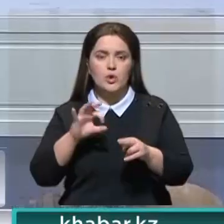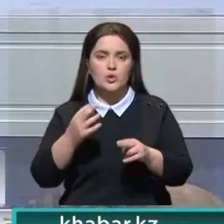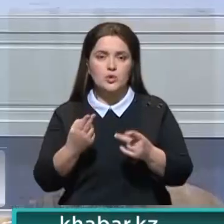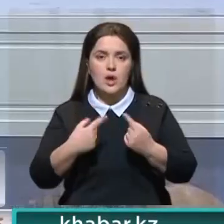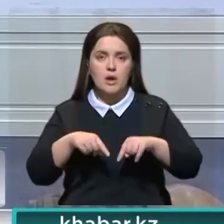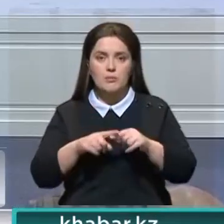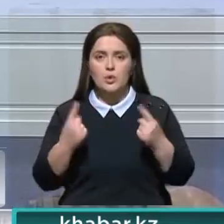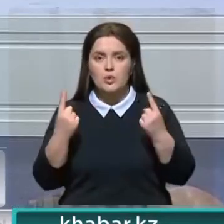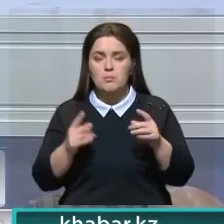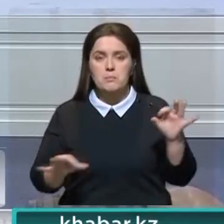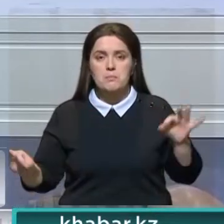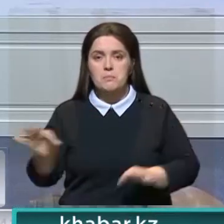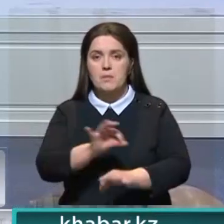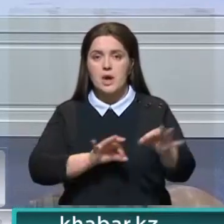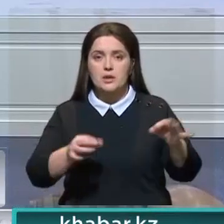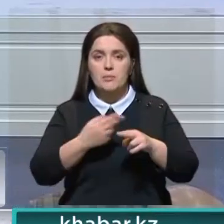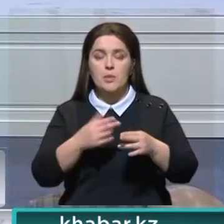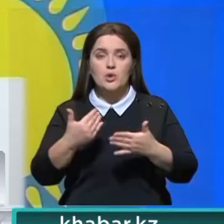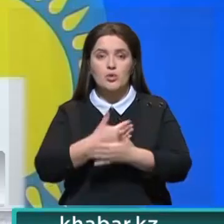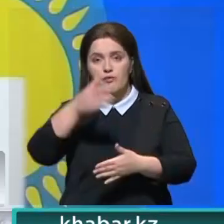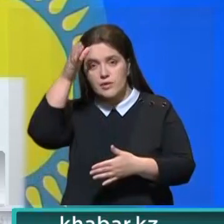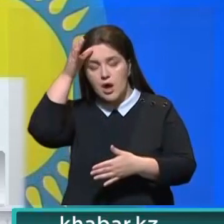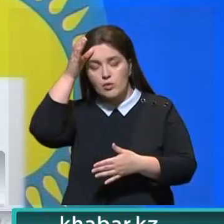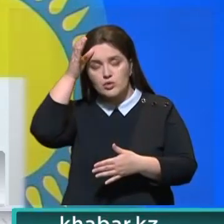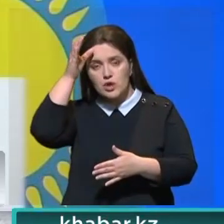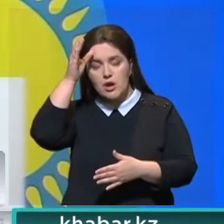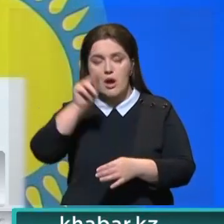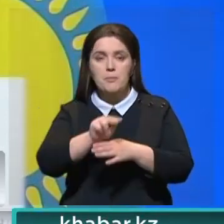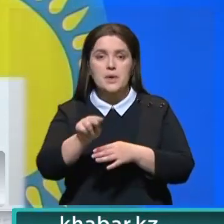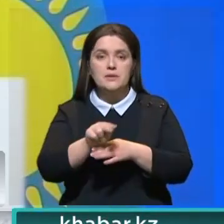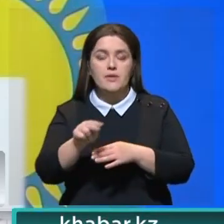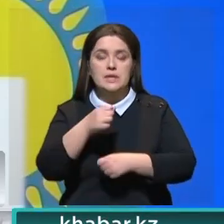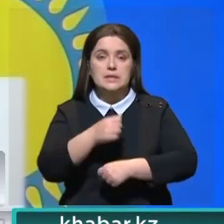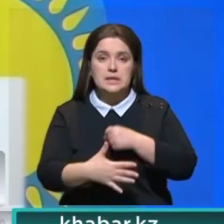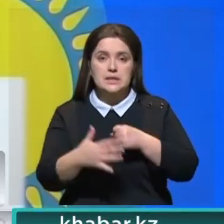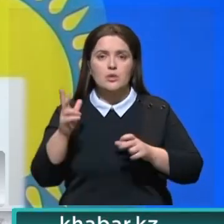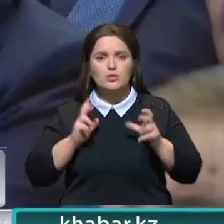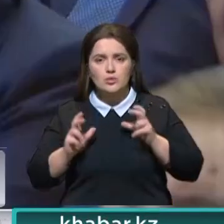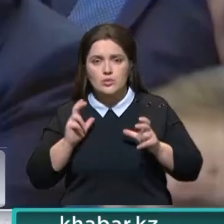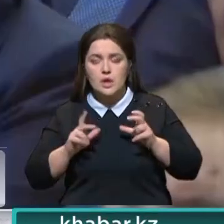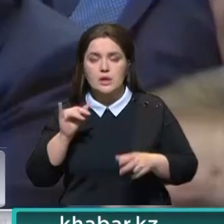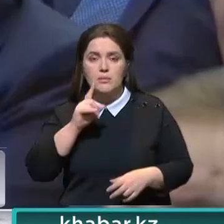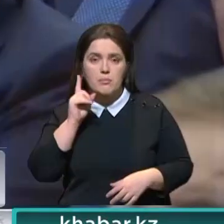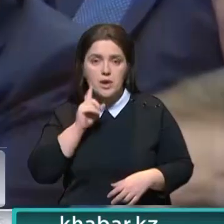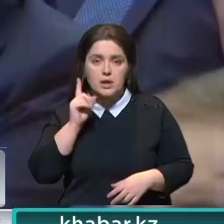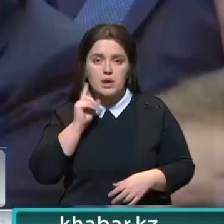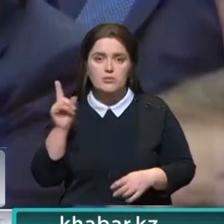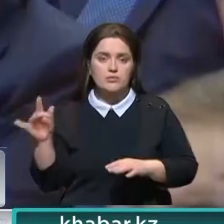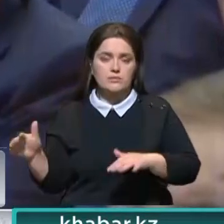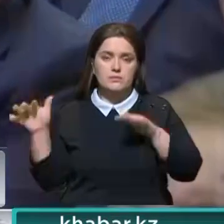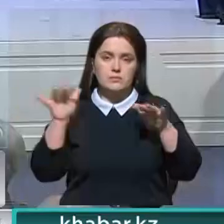объекты. Крупным проектом города как нового научно-образовательного центра и места притяжения студентов и молодежи в противовес Алматы